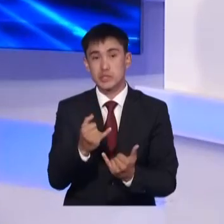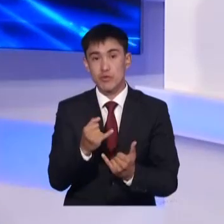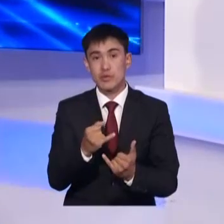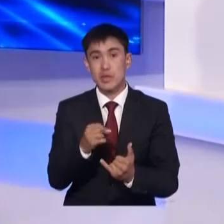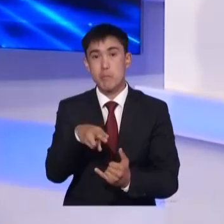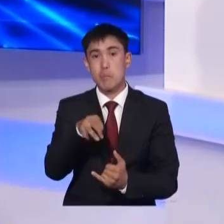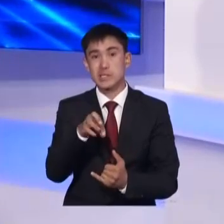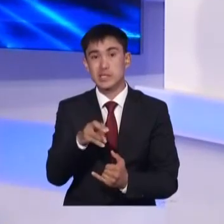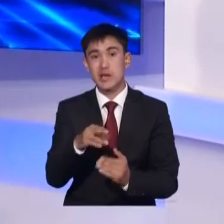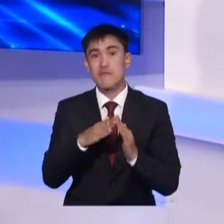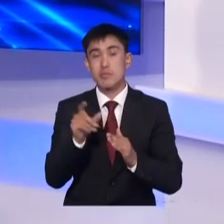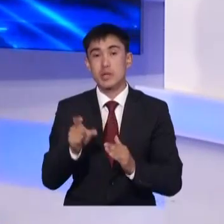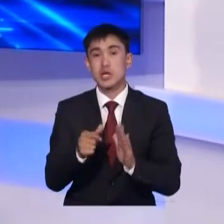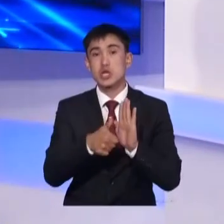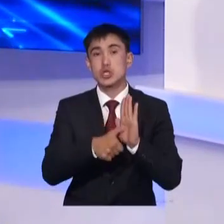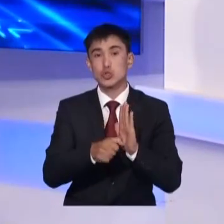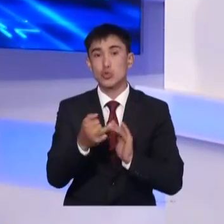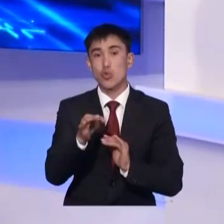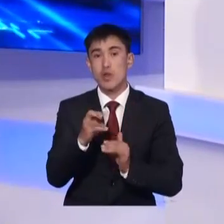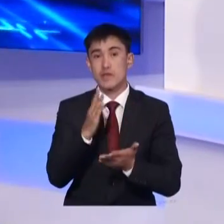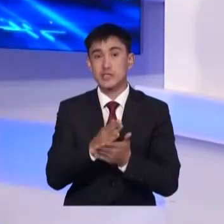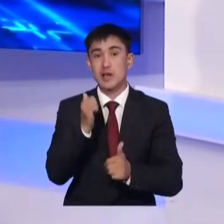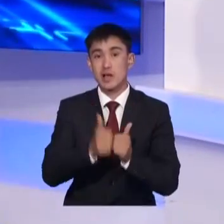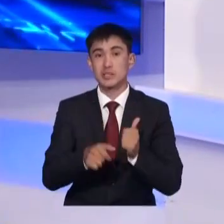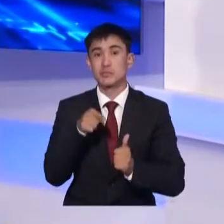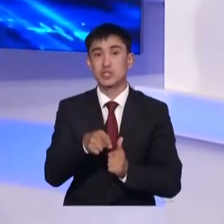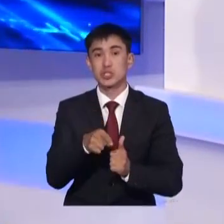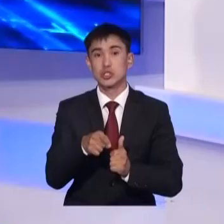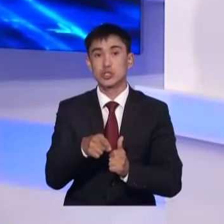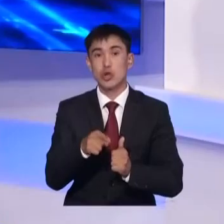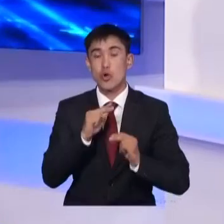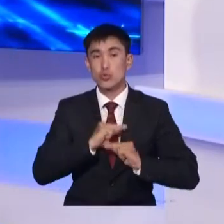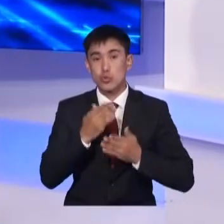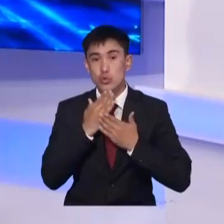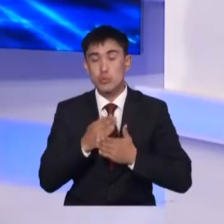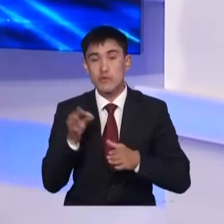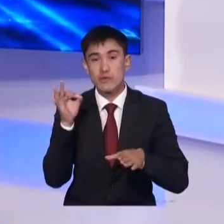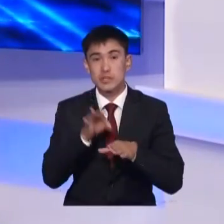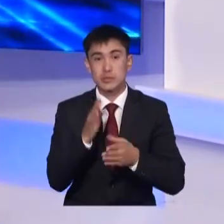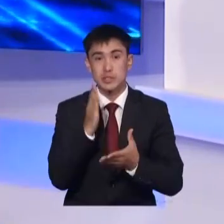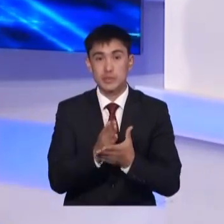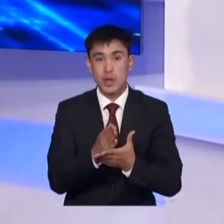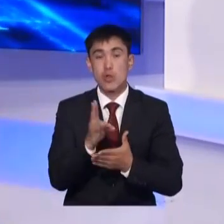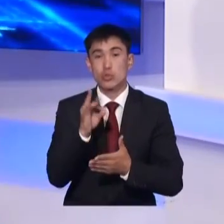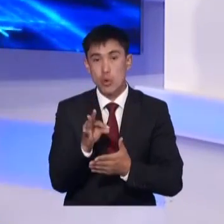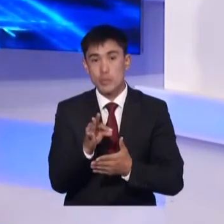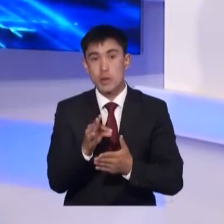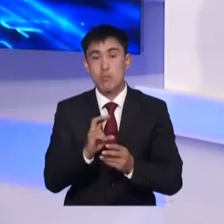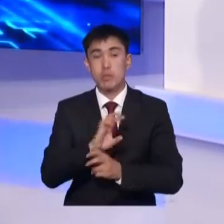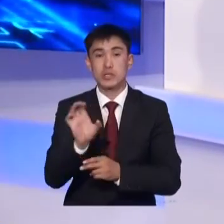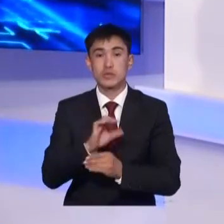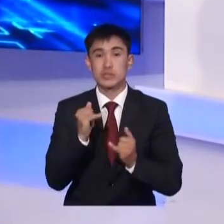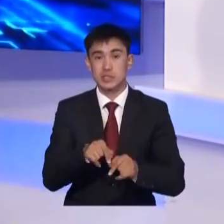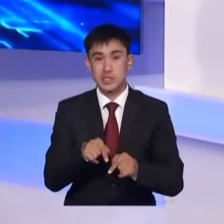фермера порядка 600 Гулиев в каждом обитает около тысячи трудолюбивых жужжащий насекомых Однако производят